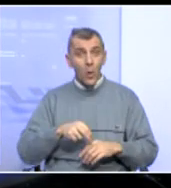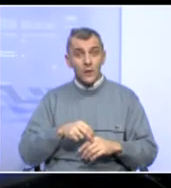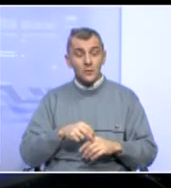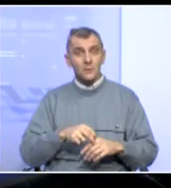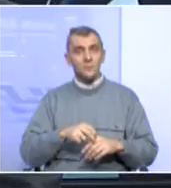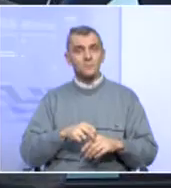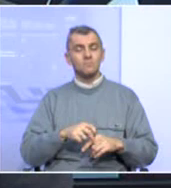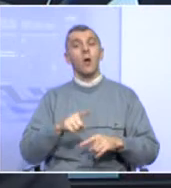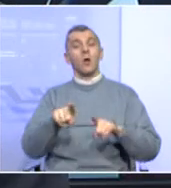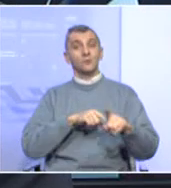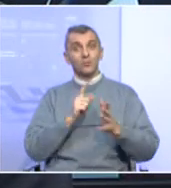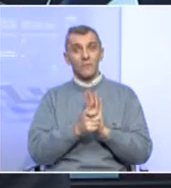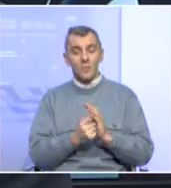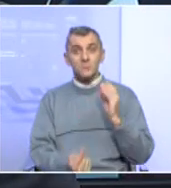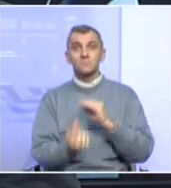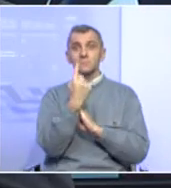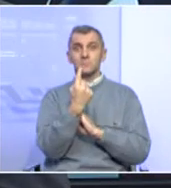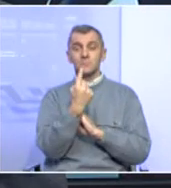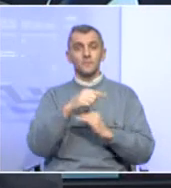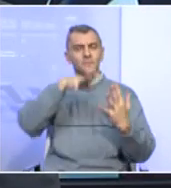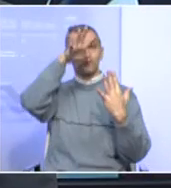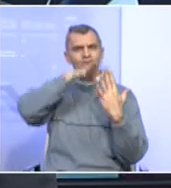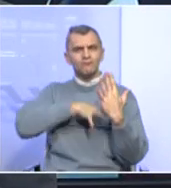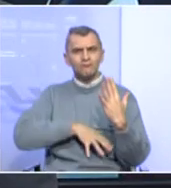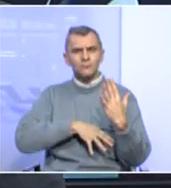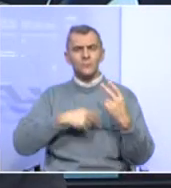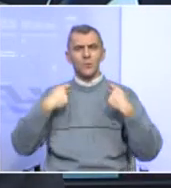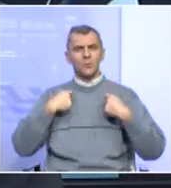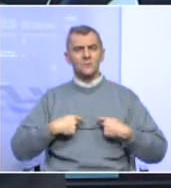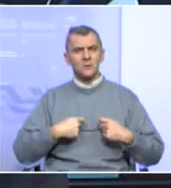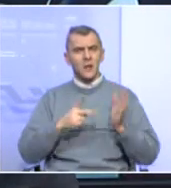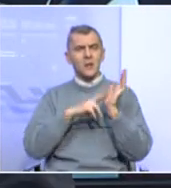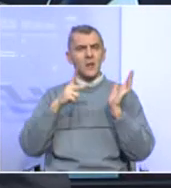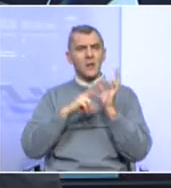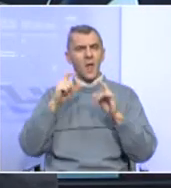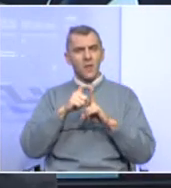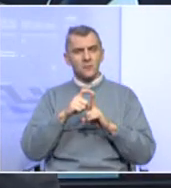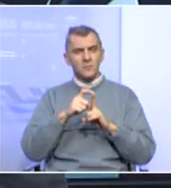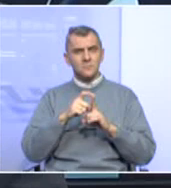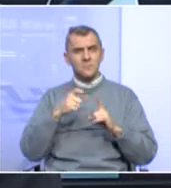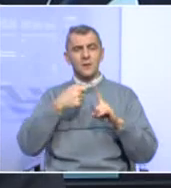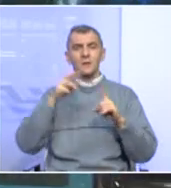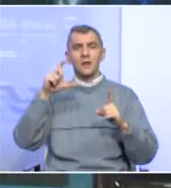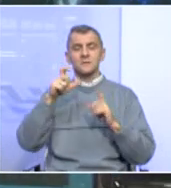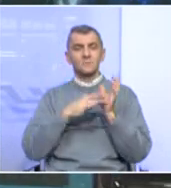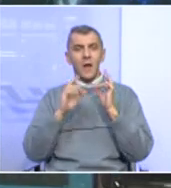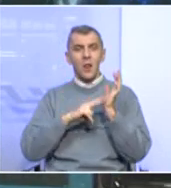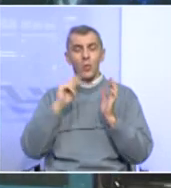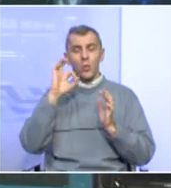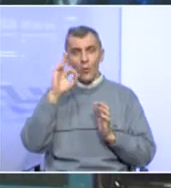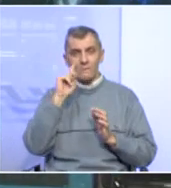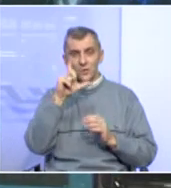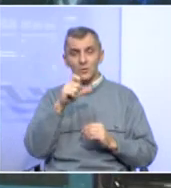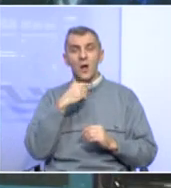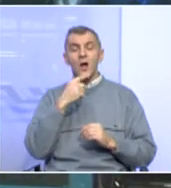pojavljuju kolumne, odnosno objavljeni tekstovi profesora Nenada Kecmanovića koji najavljuje smak Republike Srpske